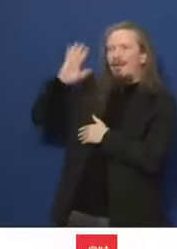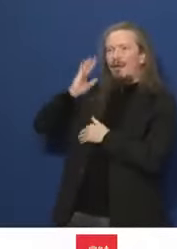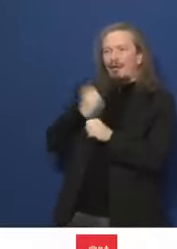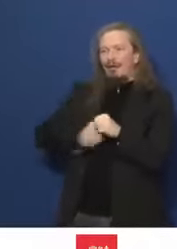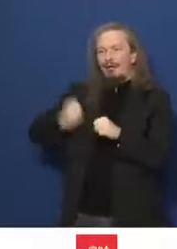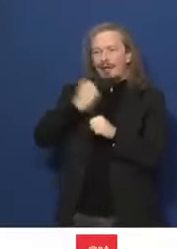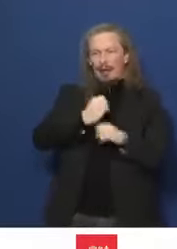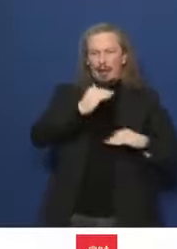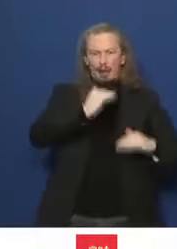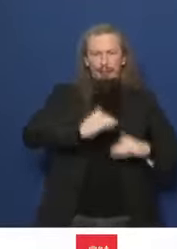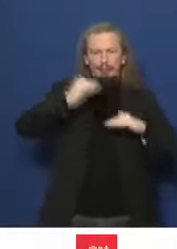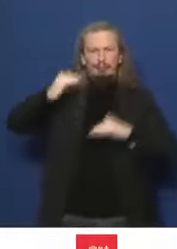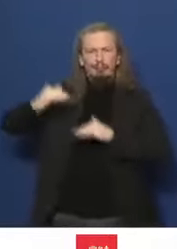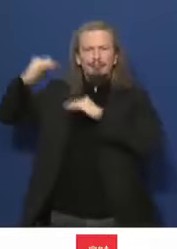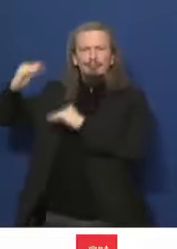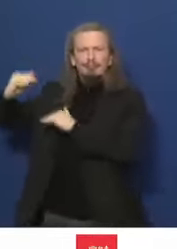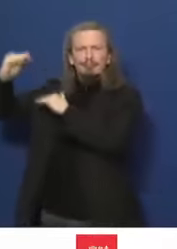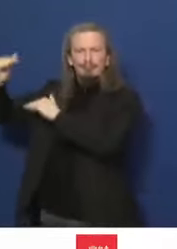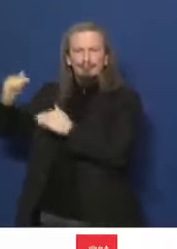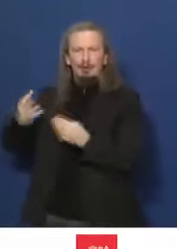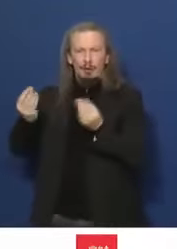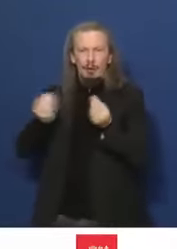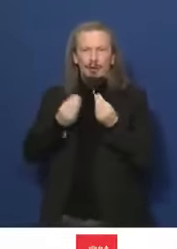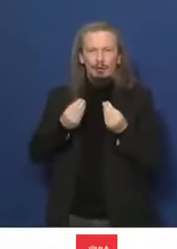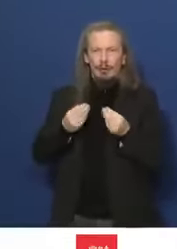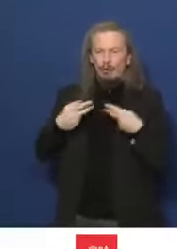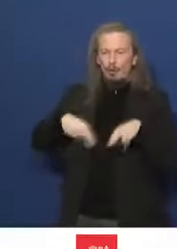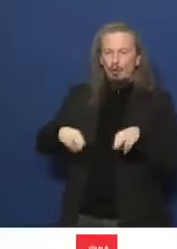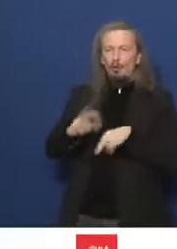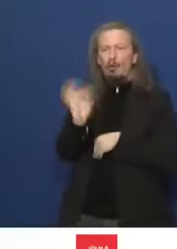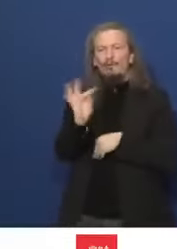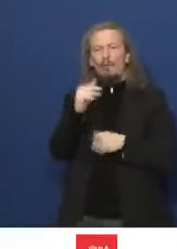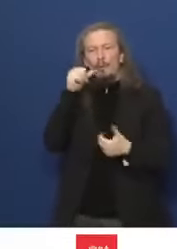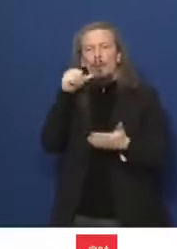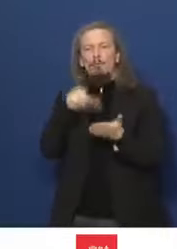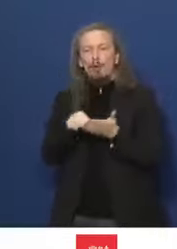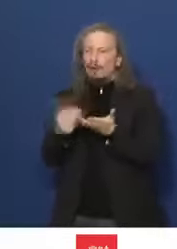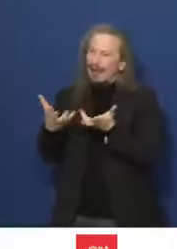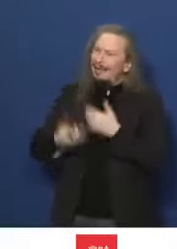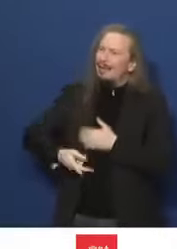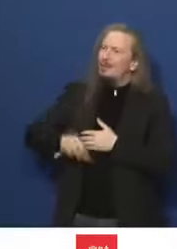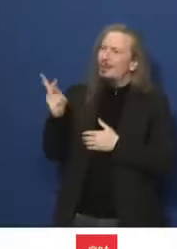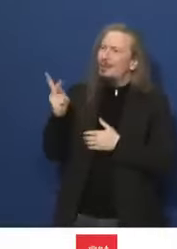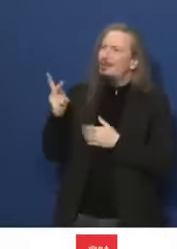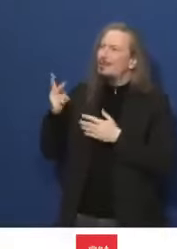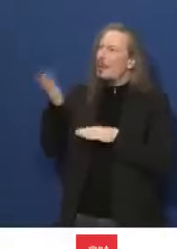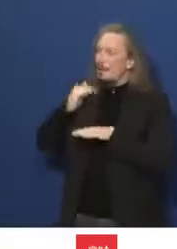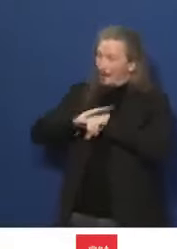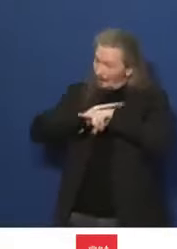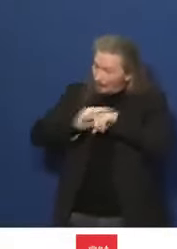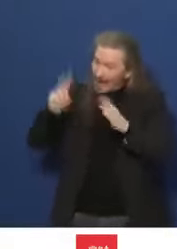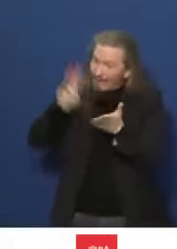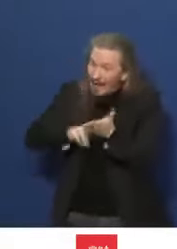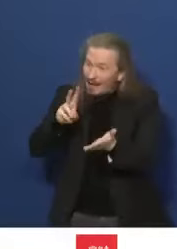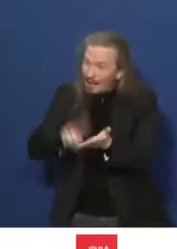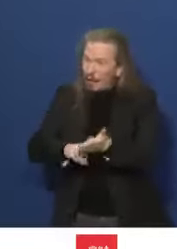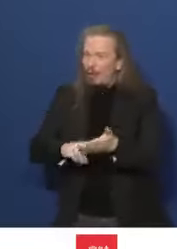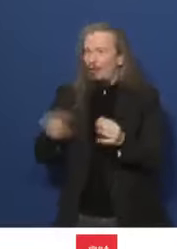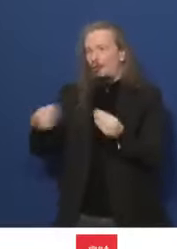seuil permettant l'attractivité de cette rue du Faubourg des Postes, nous n'en serions pas là